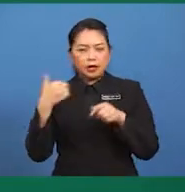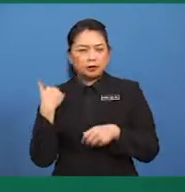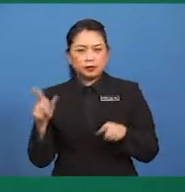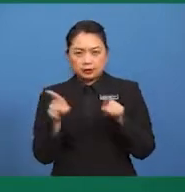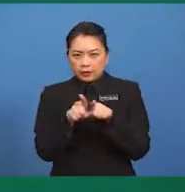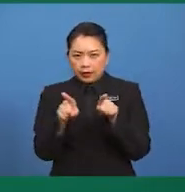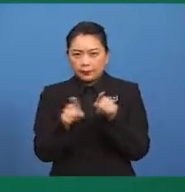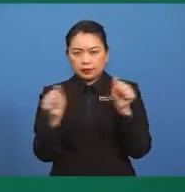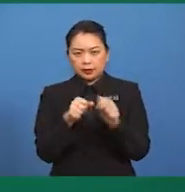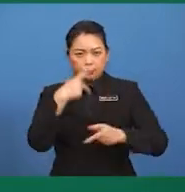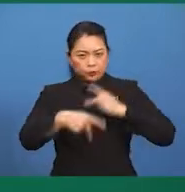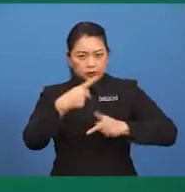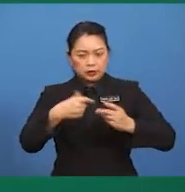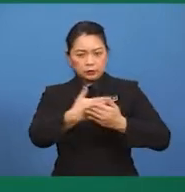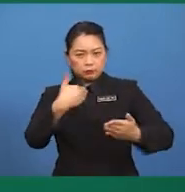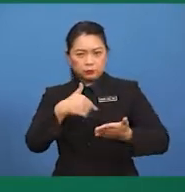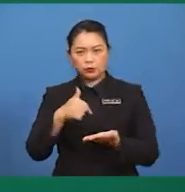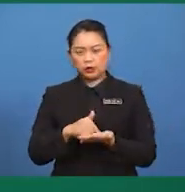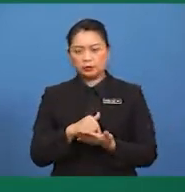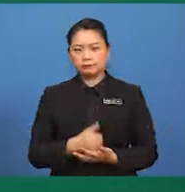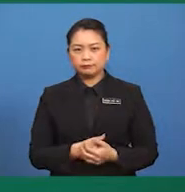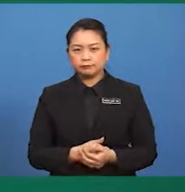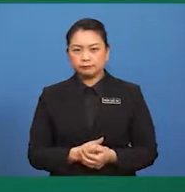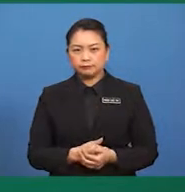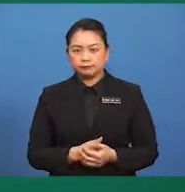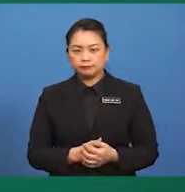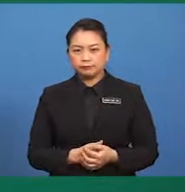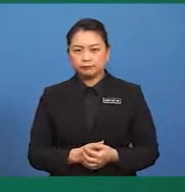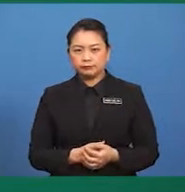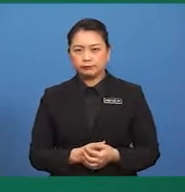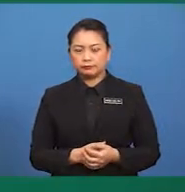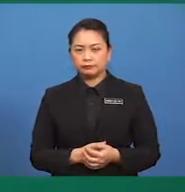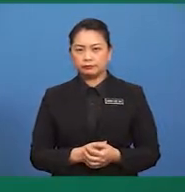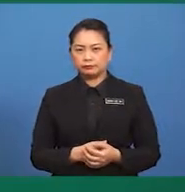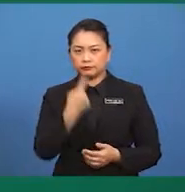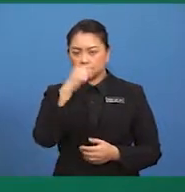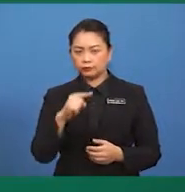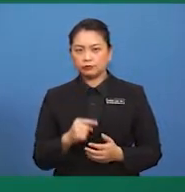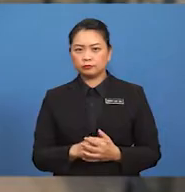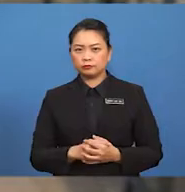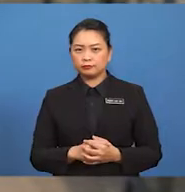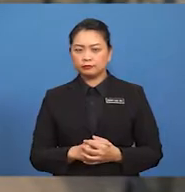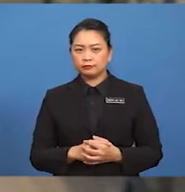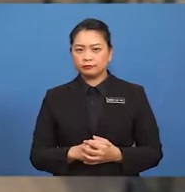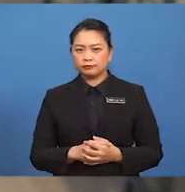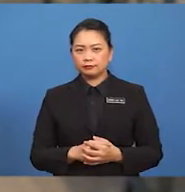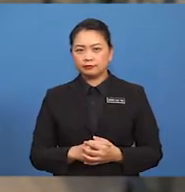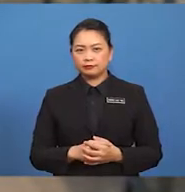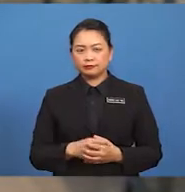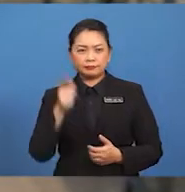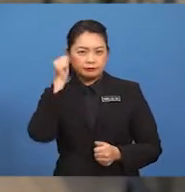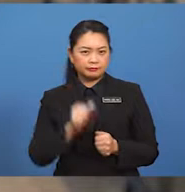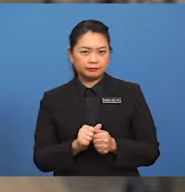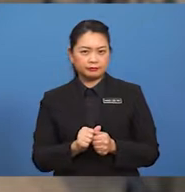sama seperti proses sebelum ini, iaitu bagi situasi yang baru diwujudkan. Ingat lagi tak,